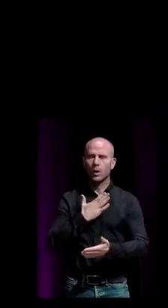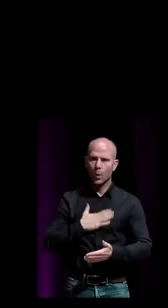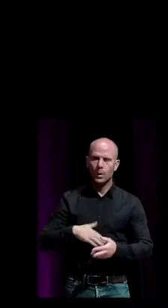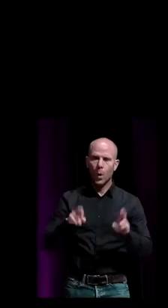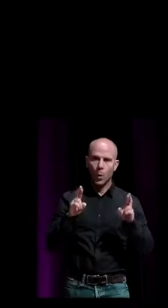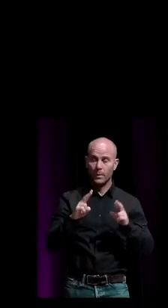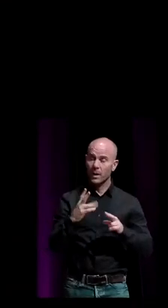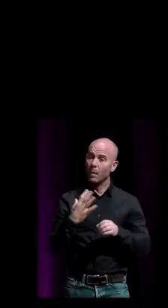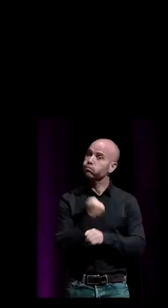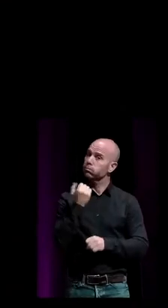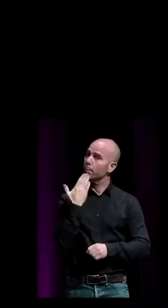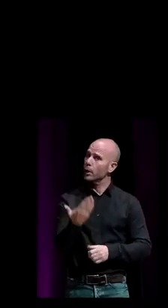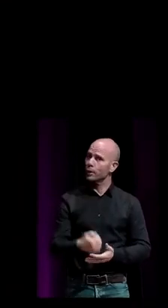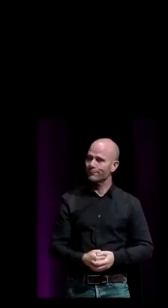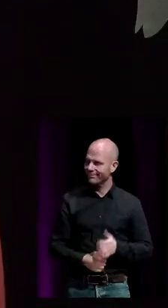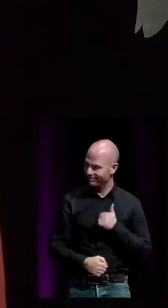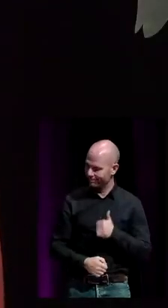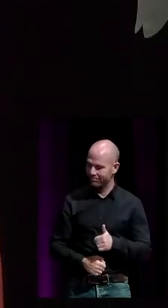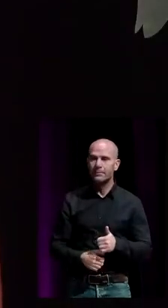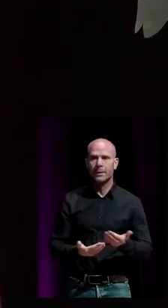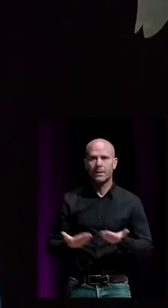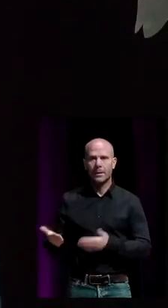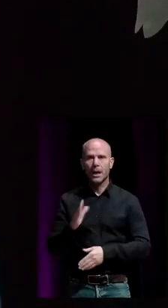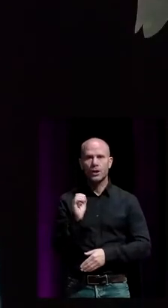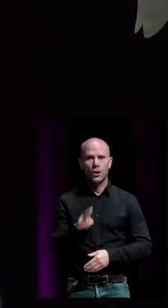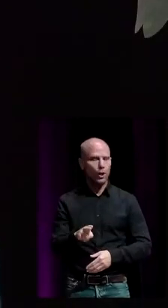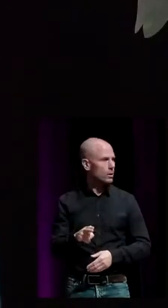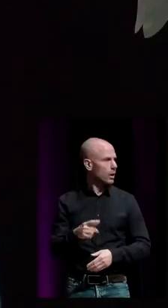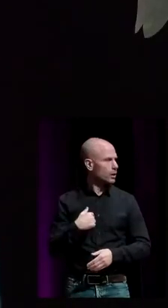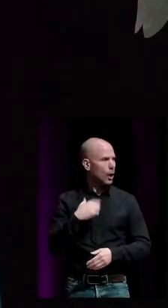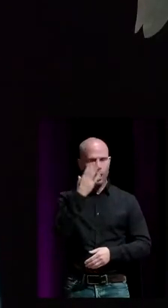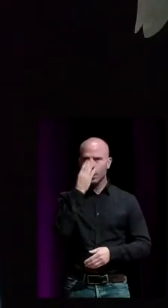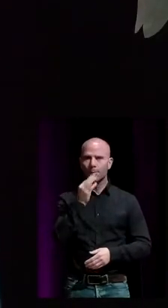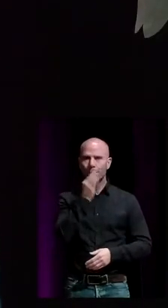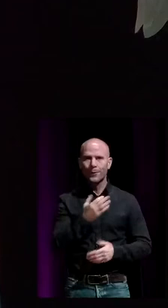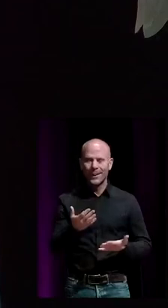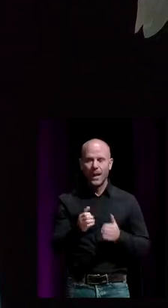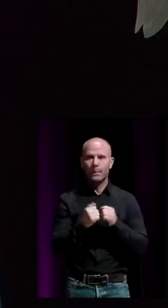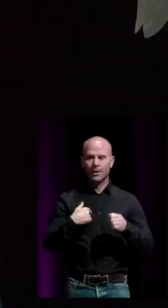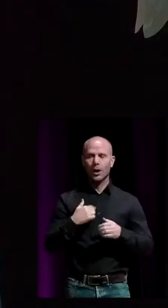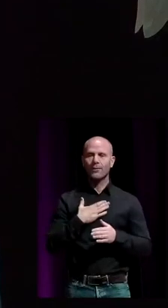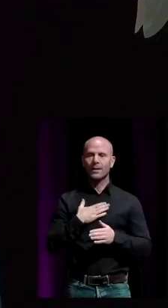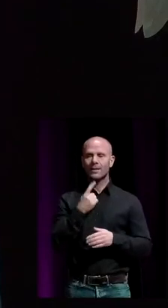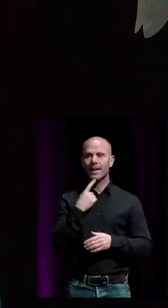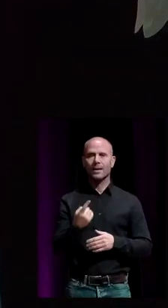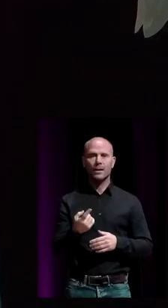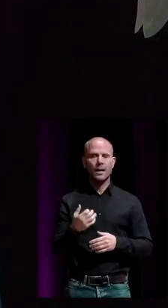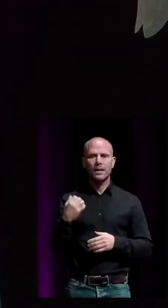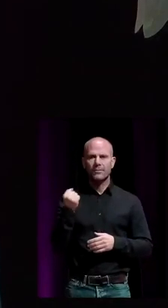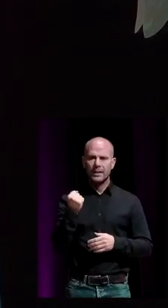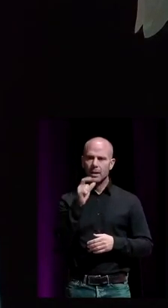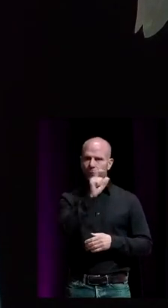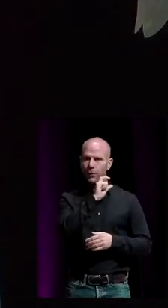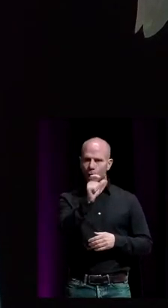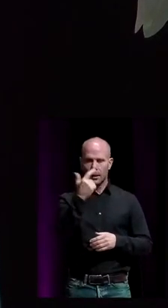att det här kommer gå hem. Härligt. Jan? Ja, nu glömde jag frågan, men jag ska väl säga lite grann. Det är viktigt att företagen